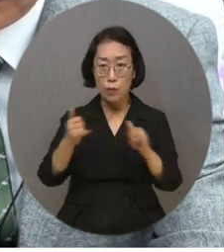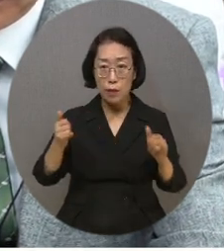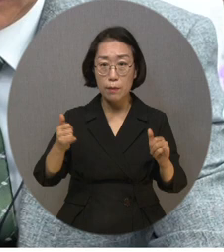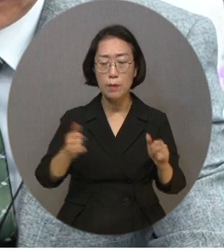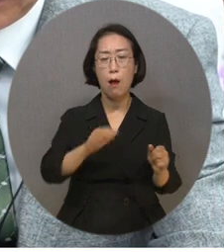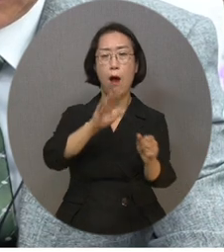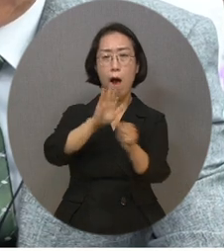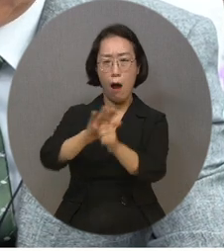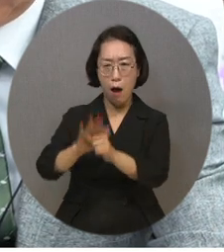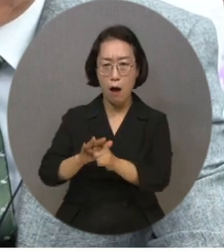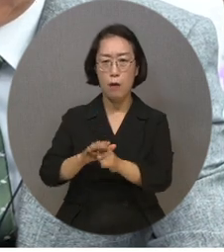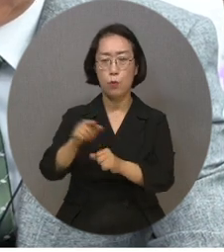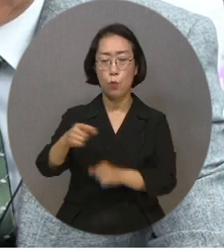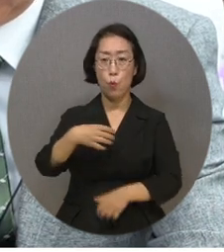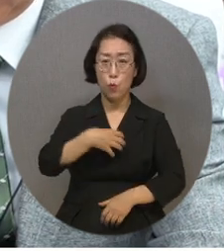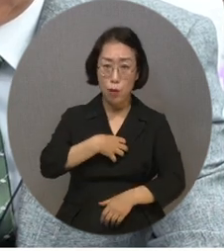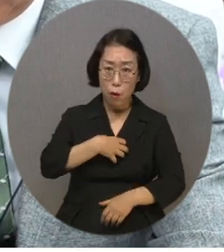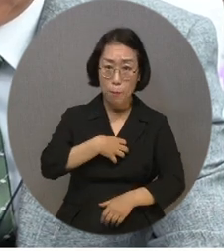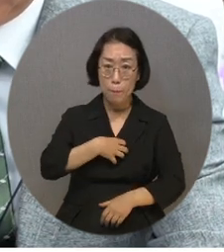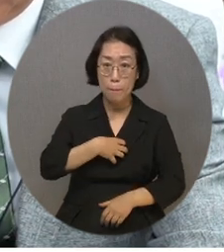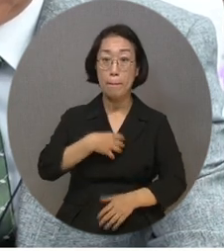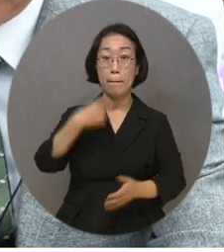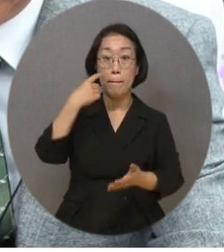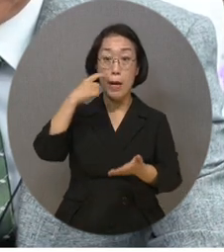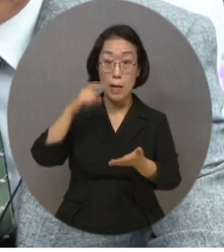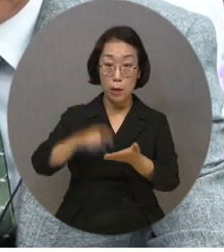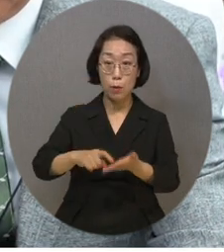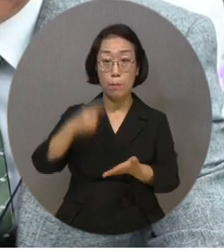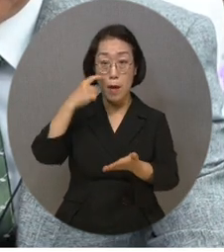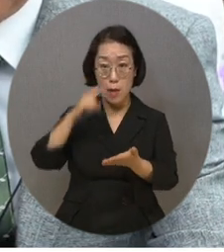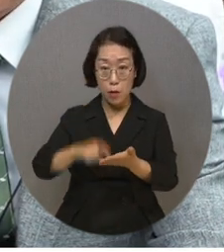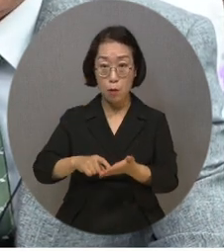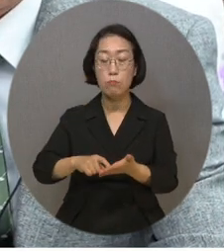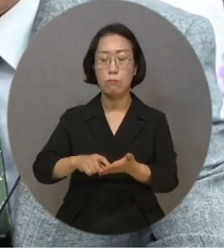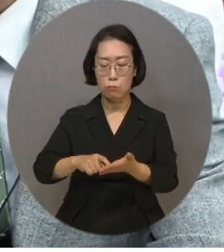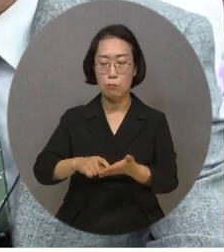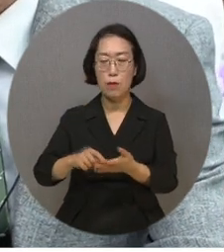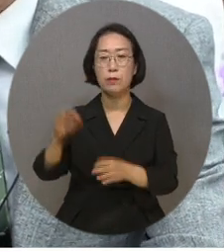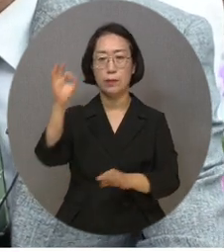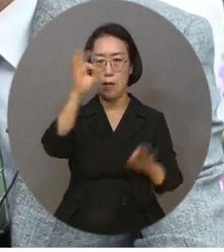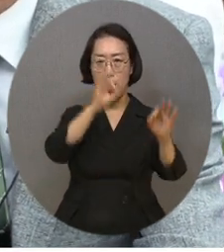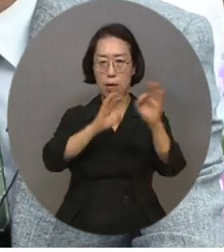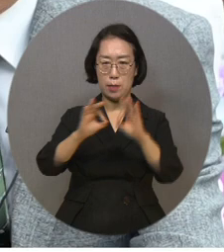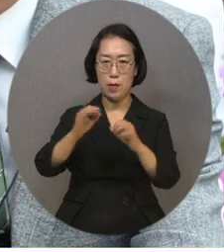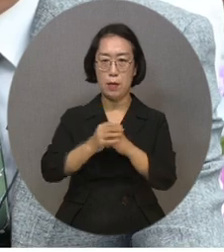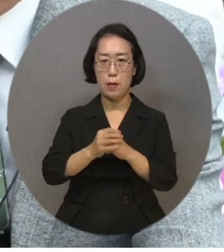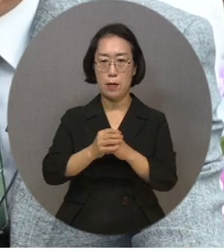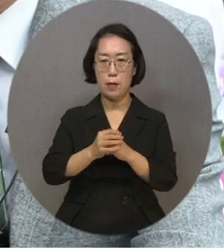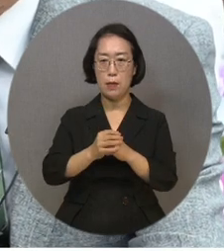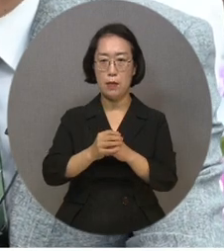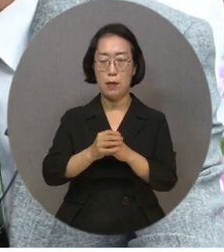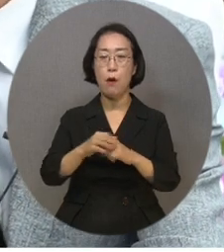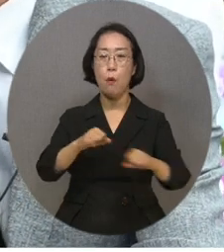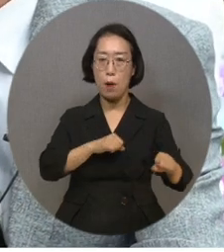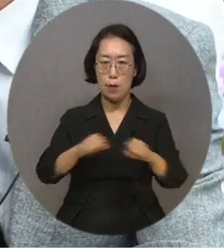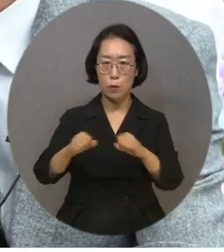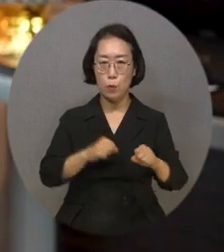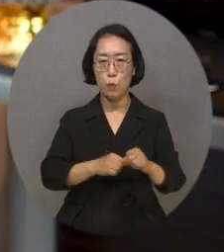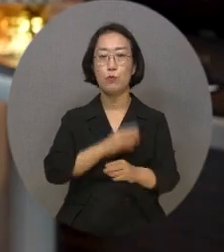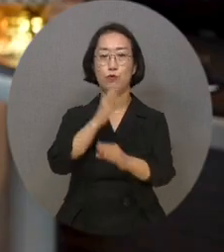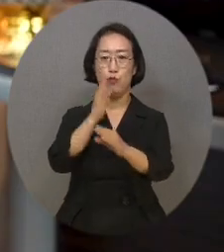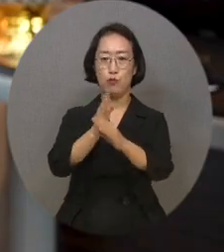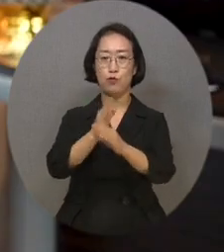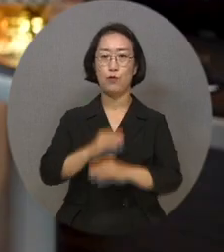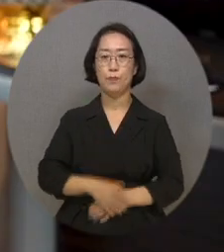분들을 또는 위기가구에 있는 분들을 이제 찾아내는 그런 사례 찾기 활동을 열심히 하고